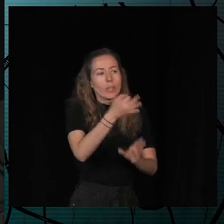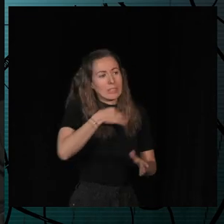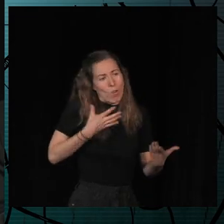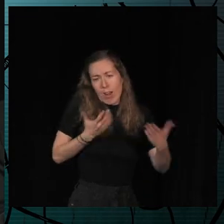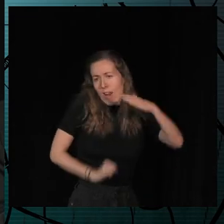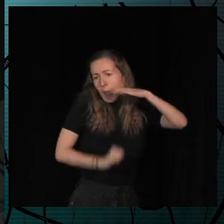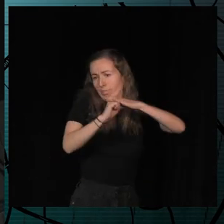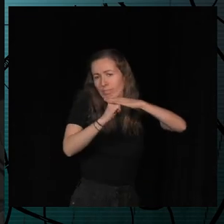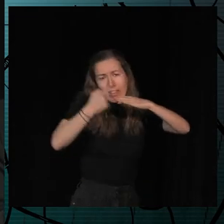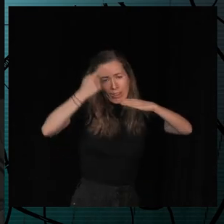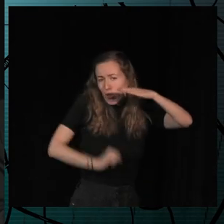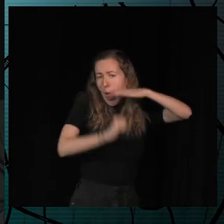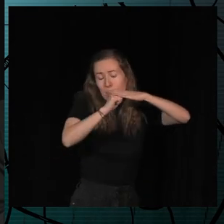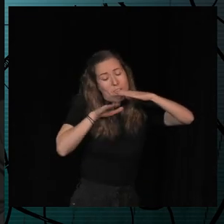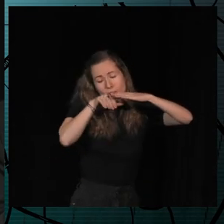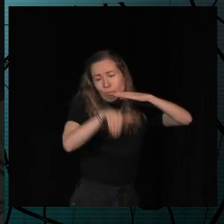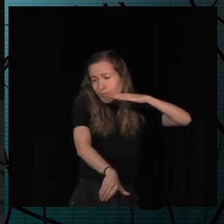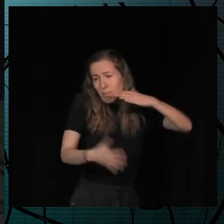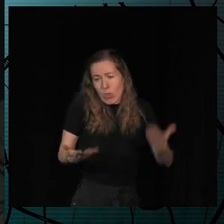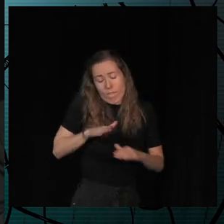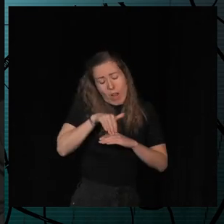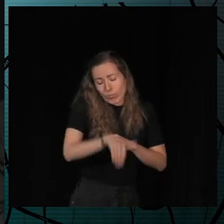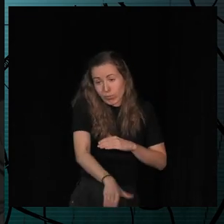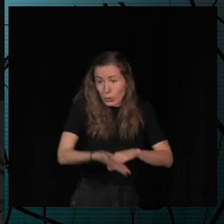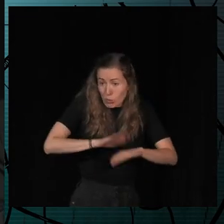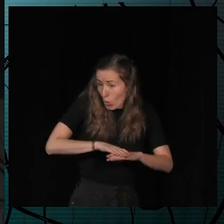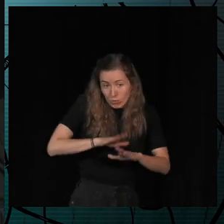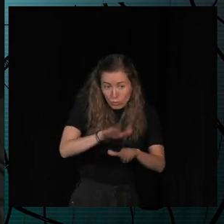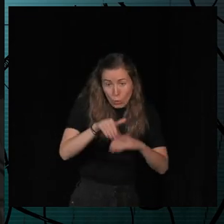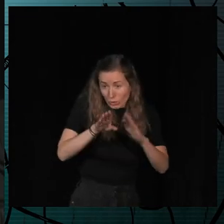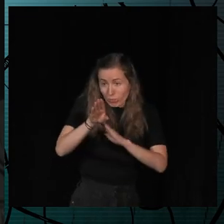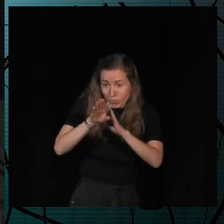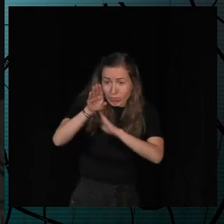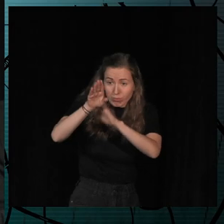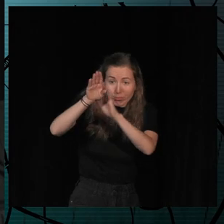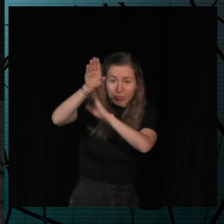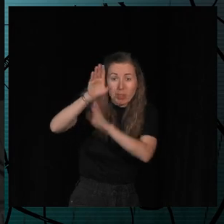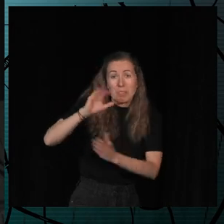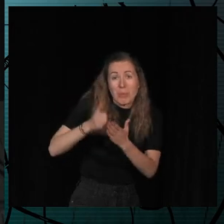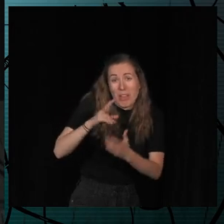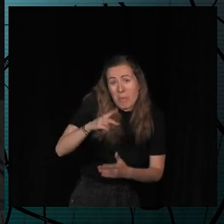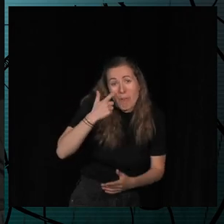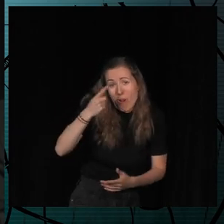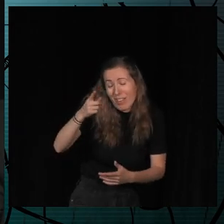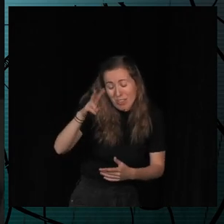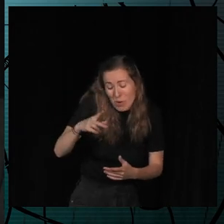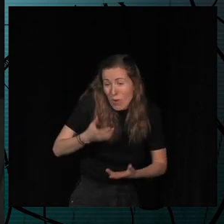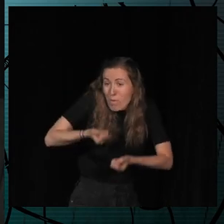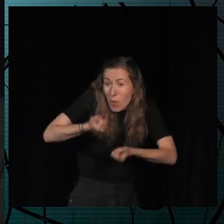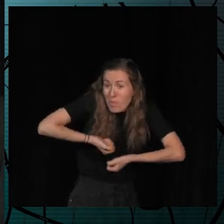va baisser et puis ça continue à monter donc euh il y a c'est c'est très optimiste ce que je veux dire comme message je voulais avoir un message